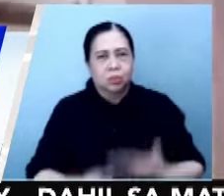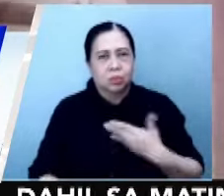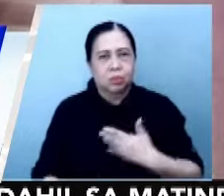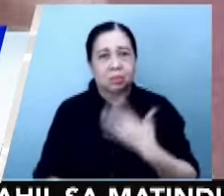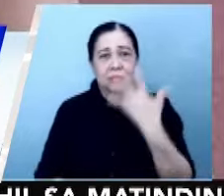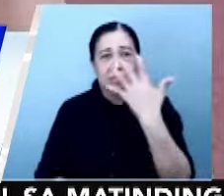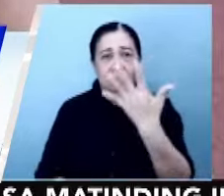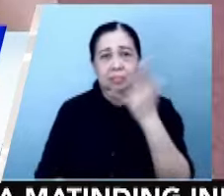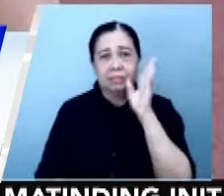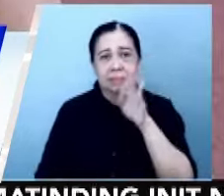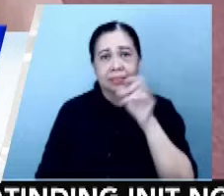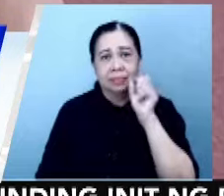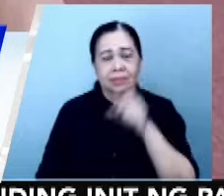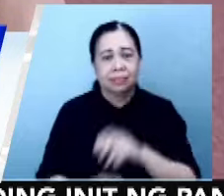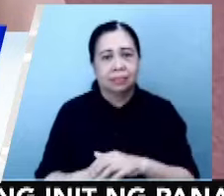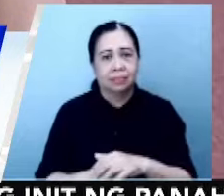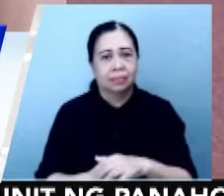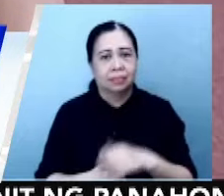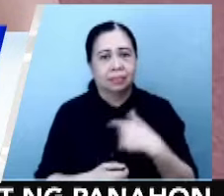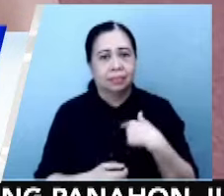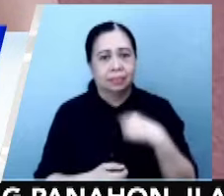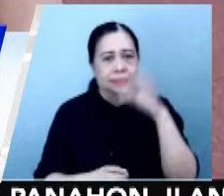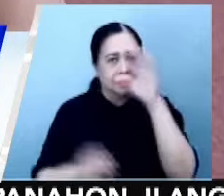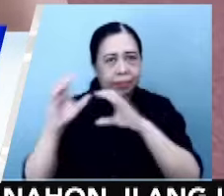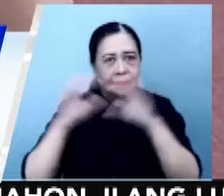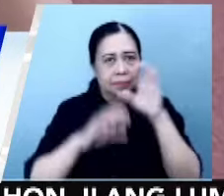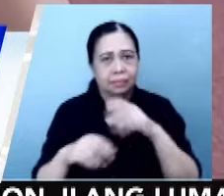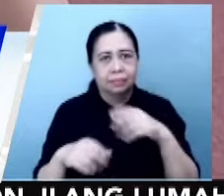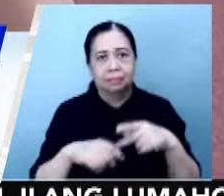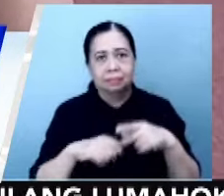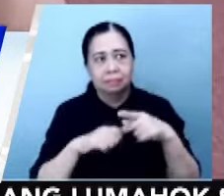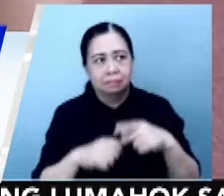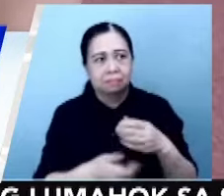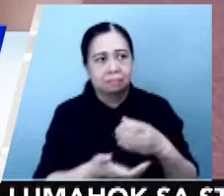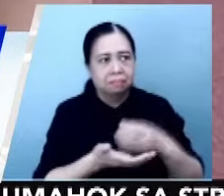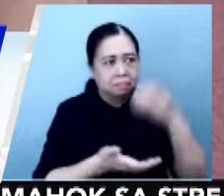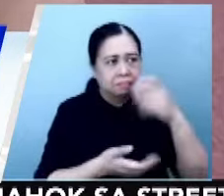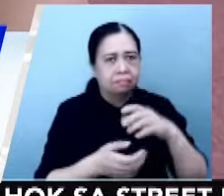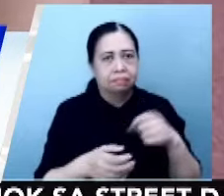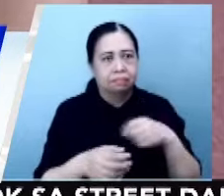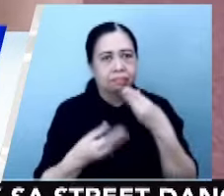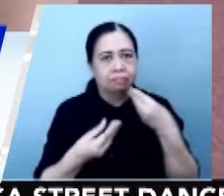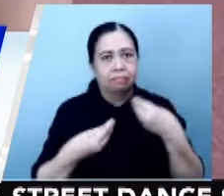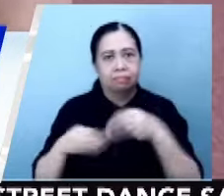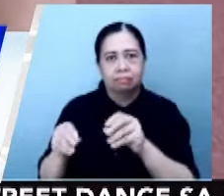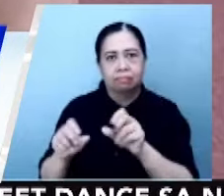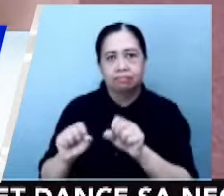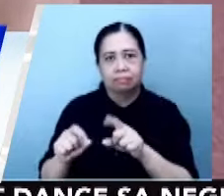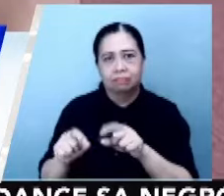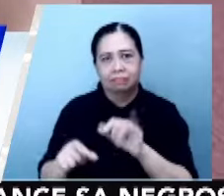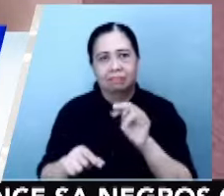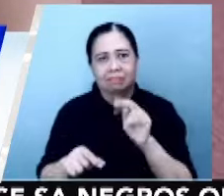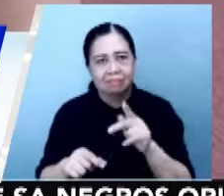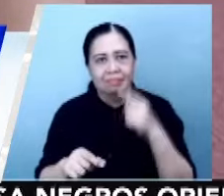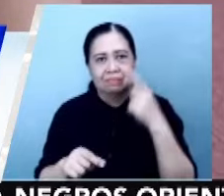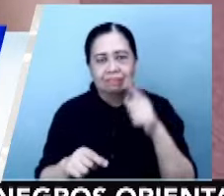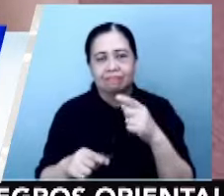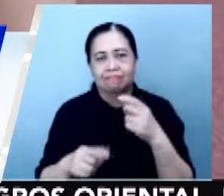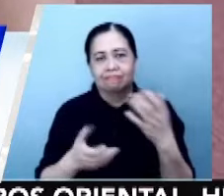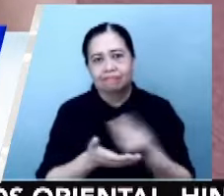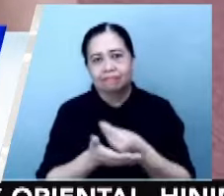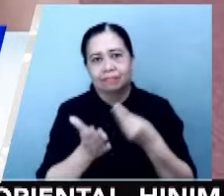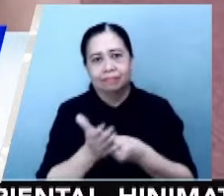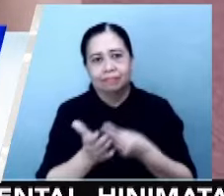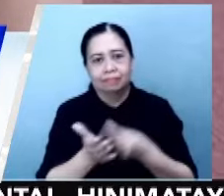magkakapatid. Maghanap kami ng mga plastic na pwede namin maibinta para magkapera kami. Tapos makabili kami